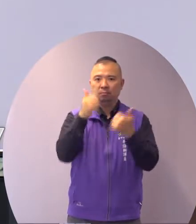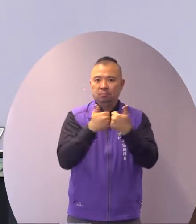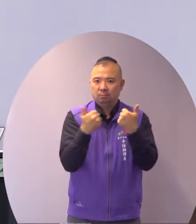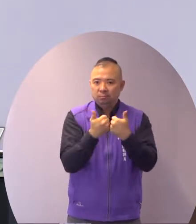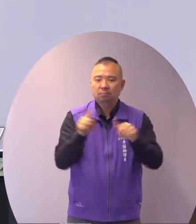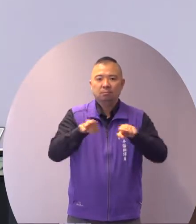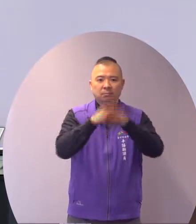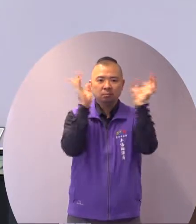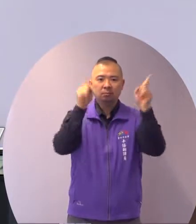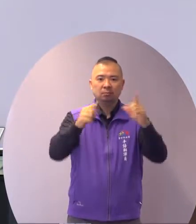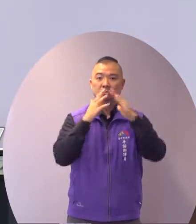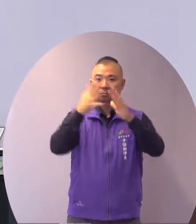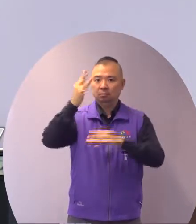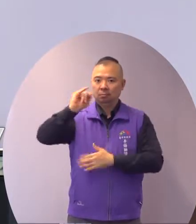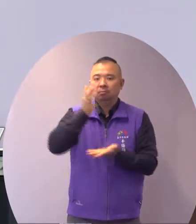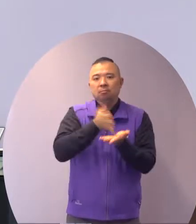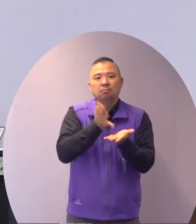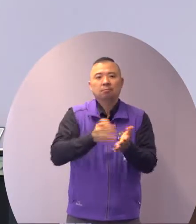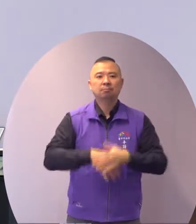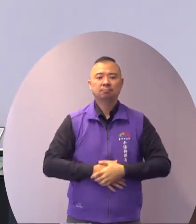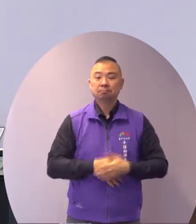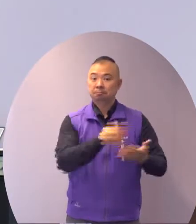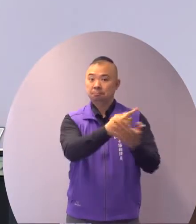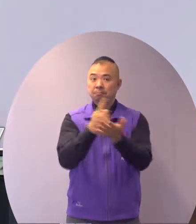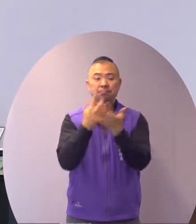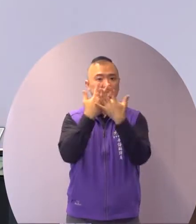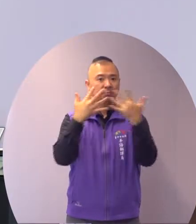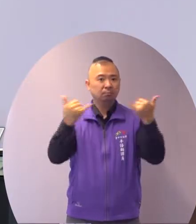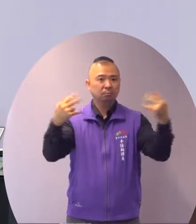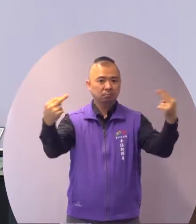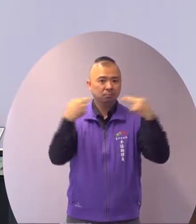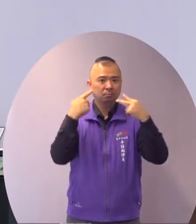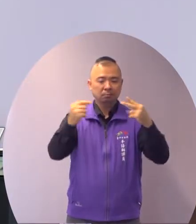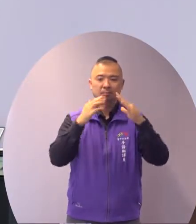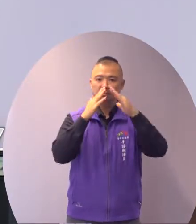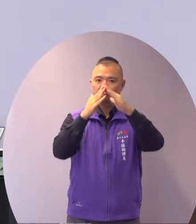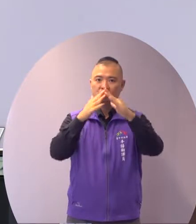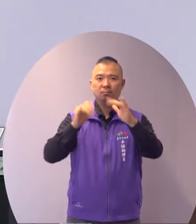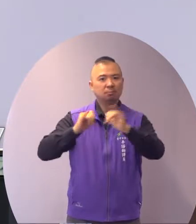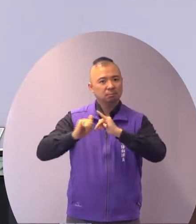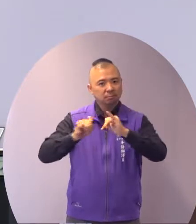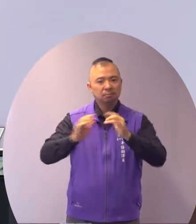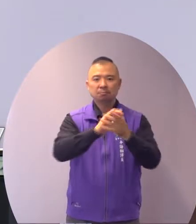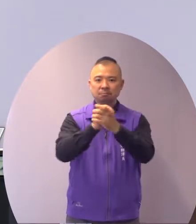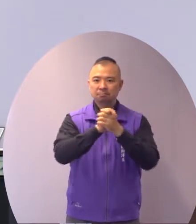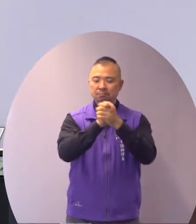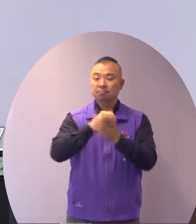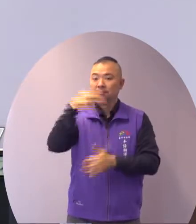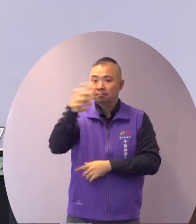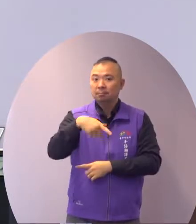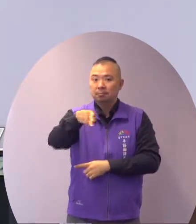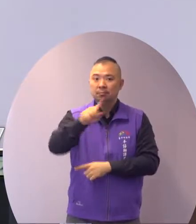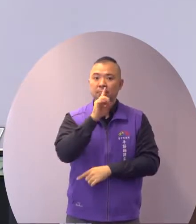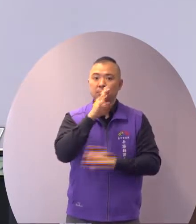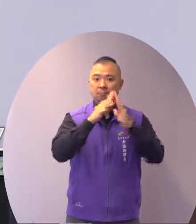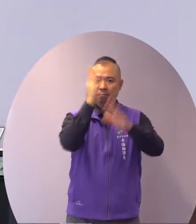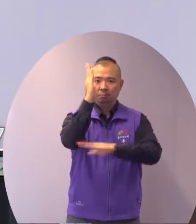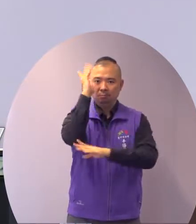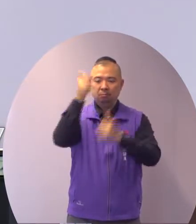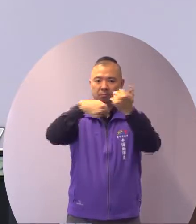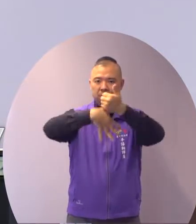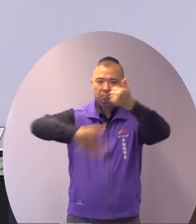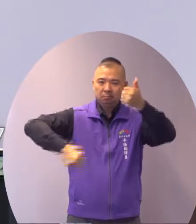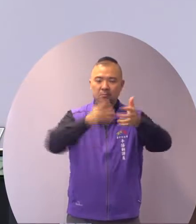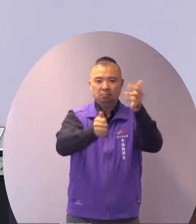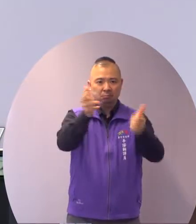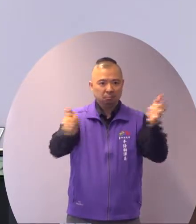长致辞。 各位所有线上的市民好朋友，还有本府的所有主管、局处首长，